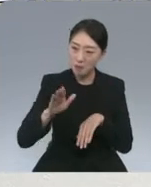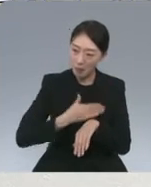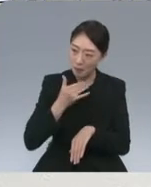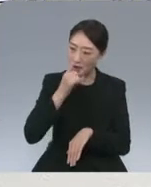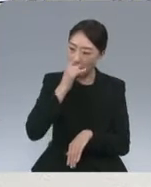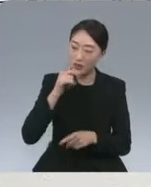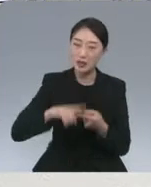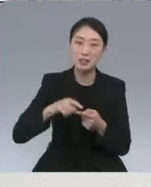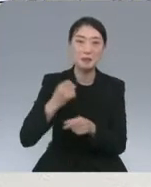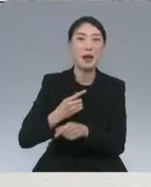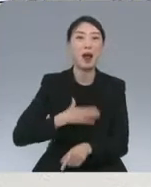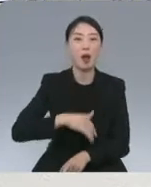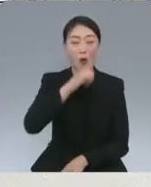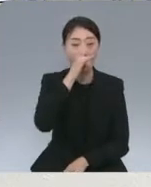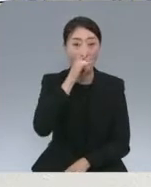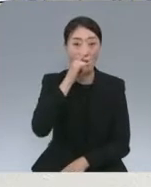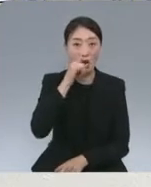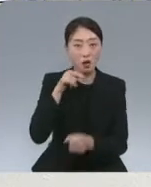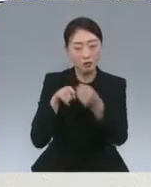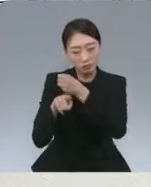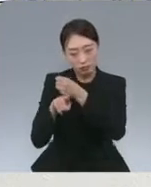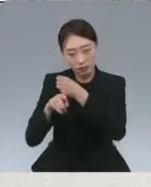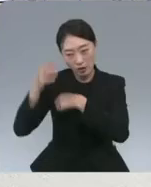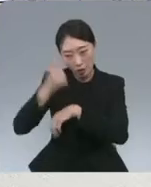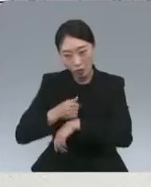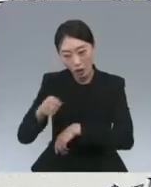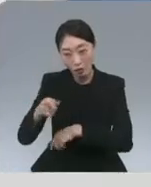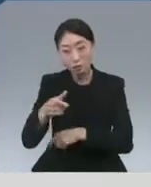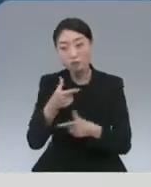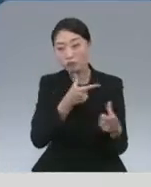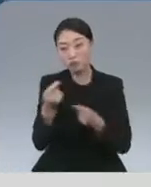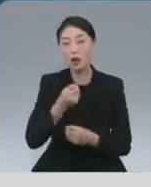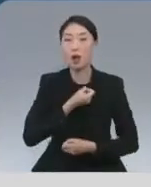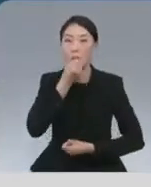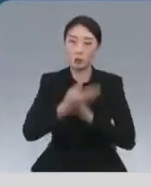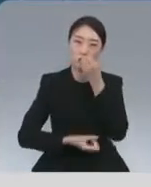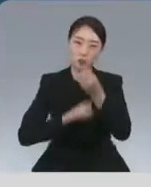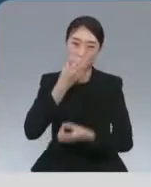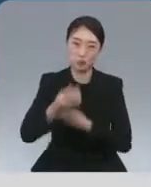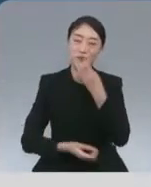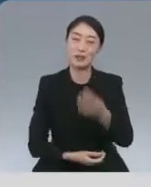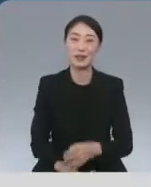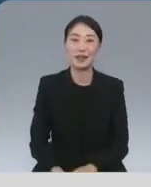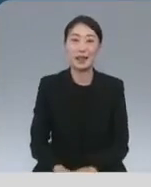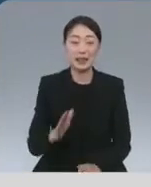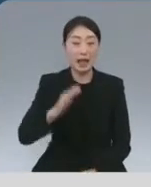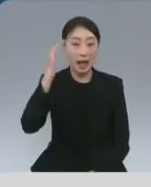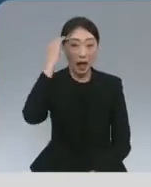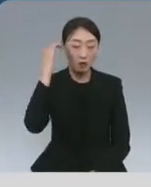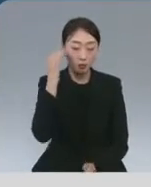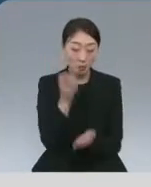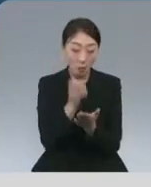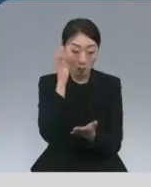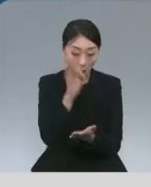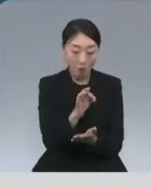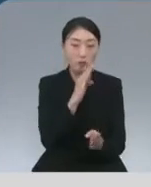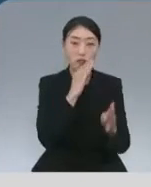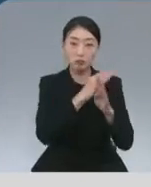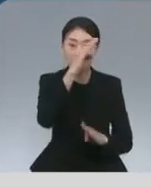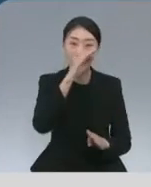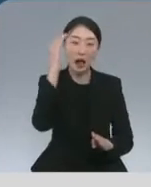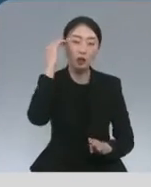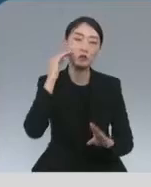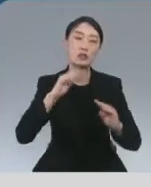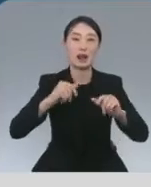de panmunjom montrer qu'il dit résiste vigoureusement ce qui amplifie la polémique autre interrogation celle sur le fondement des mesures visant à les